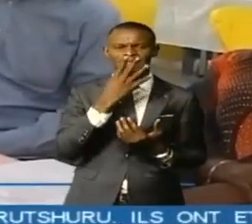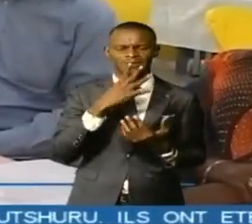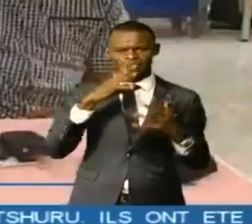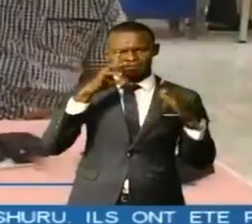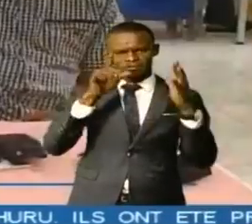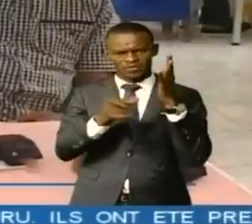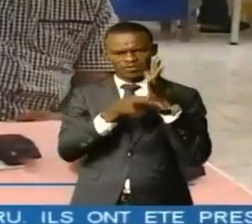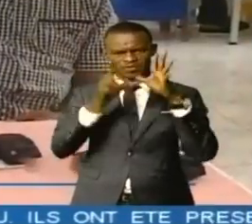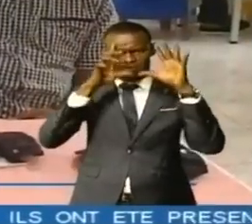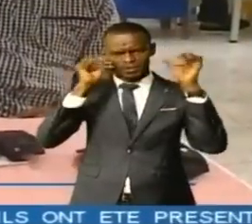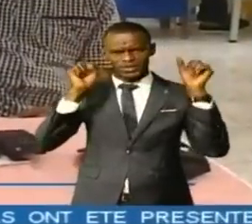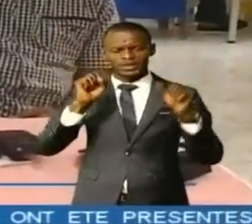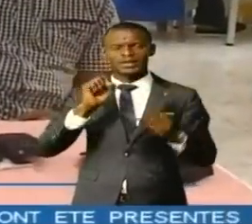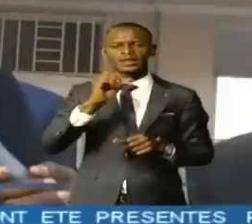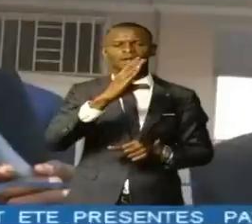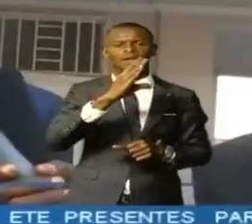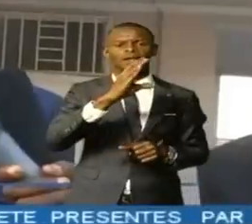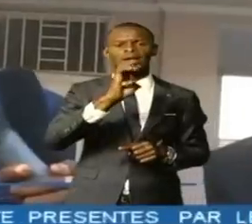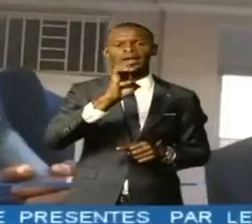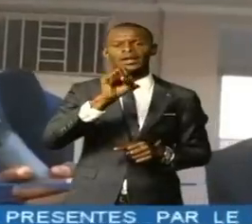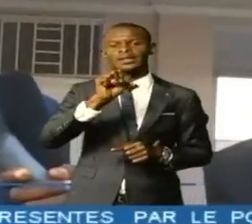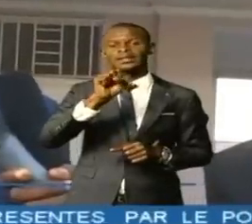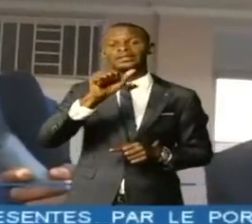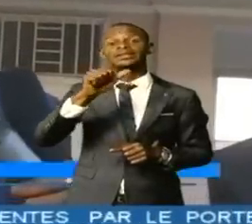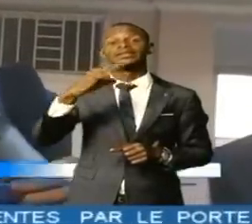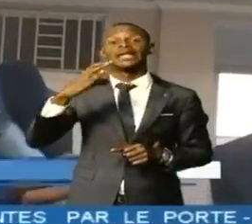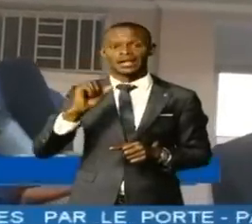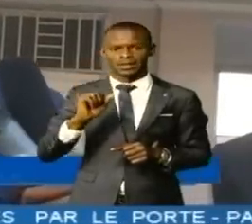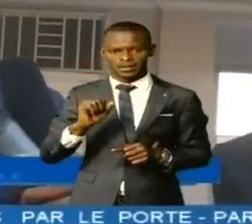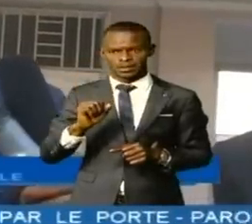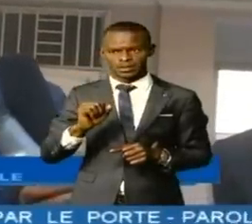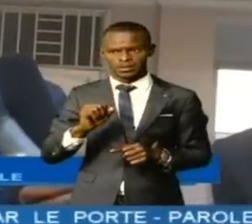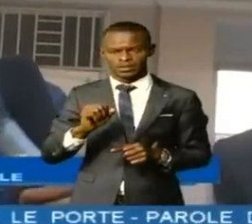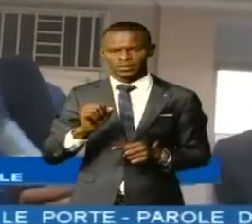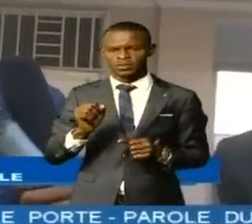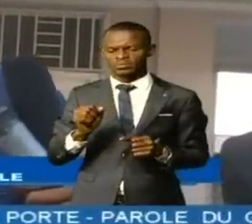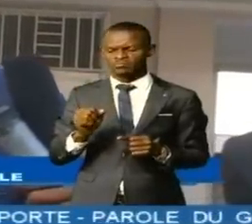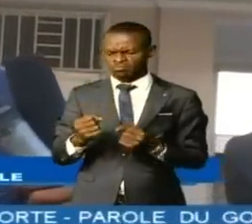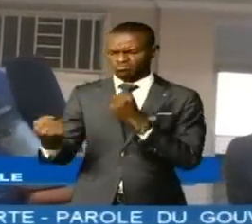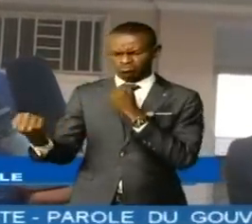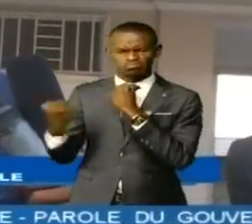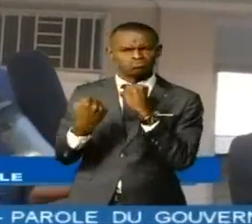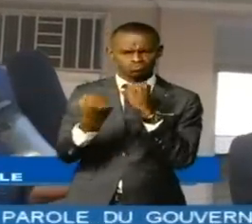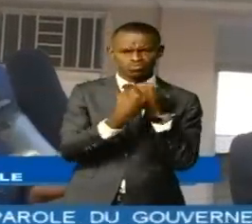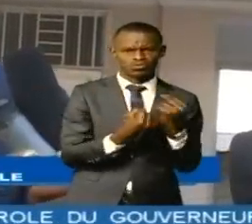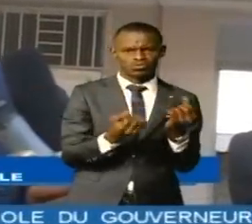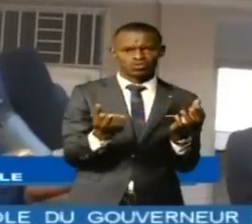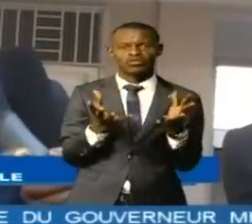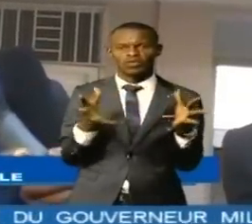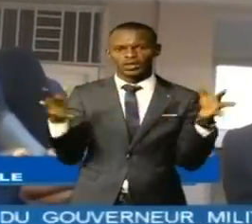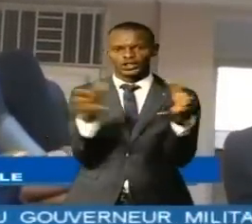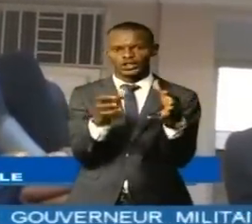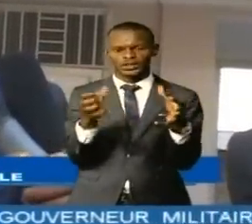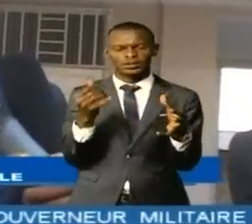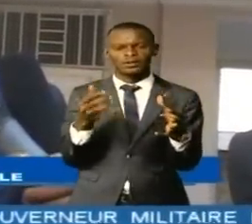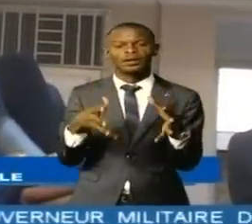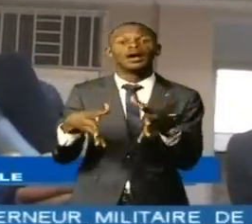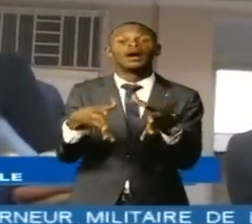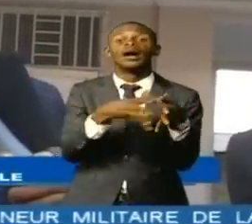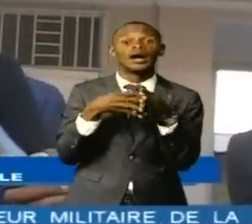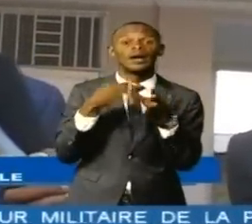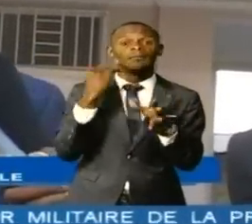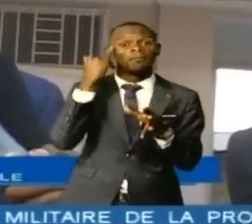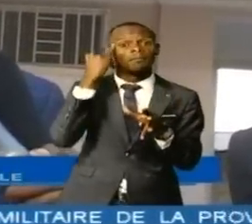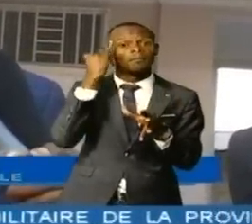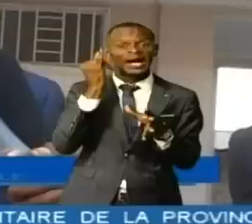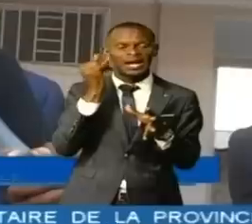du Conseil supérieur de l'audiovisuel. Nous voulons que ce mutuel se poursuive peut-être ailleurs et ça puisse durer,